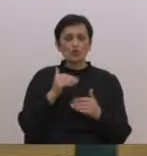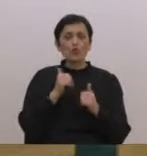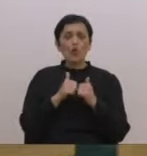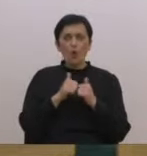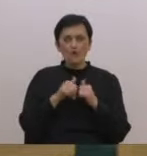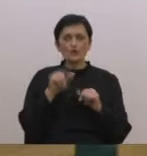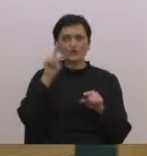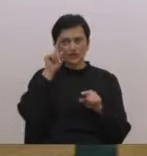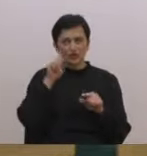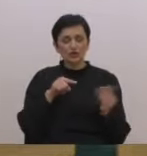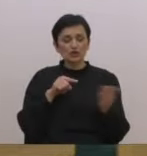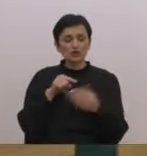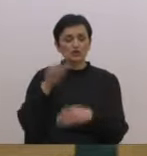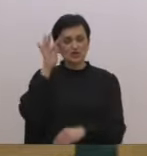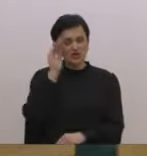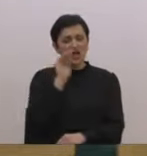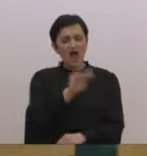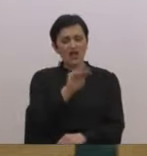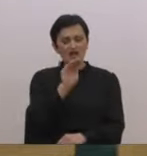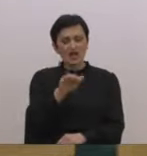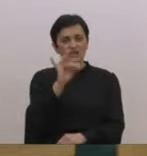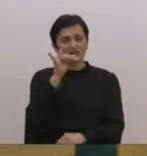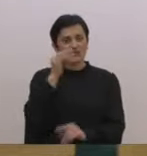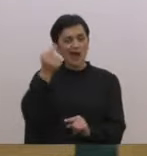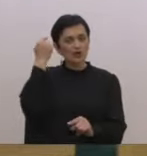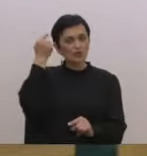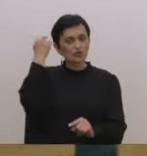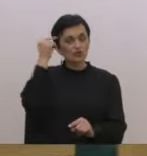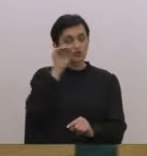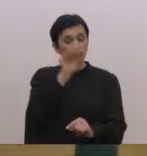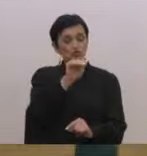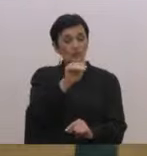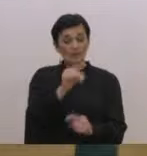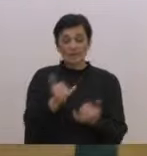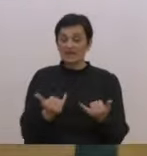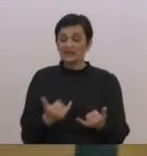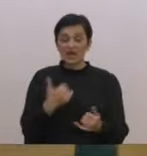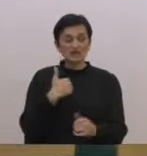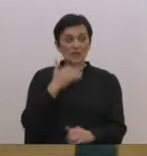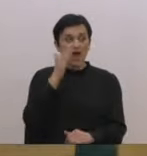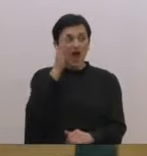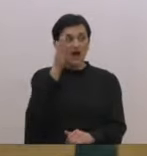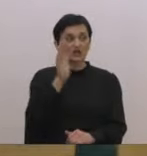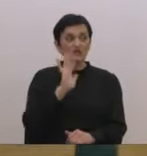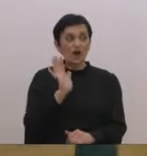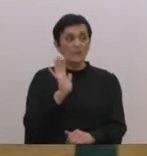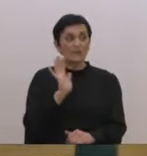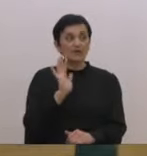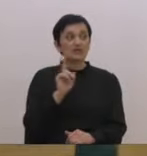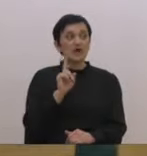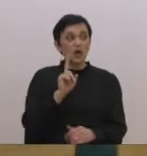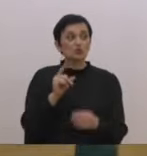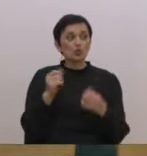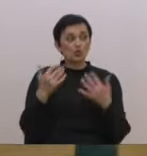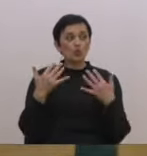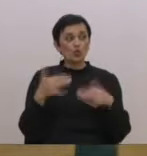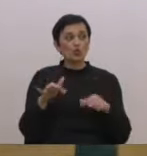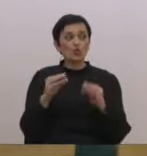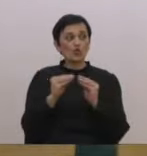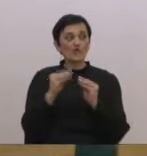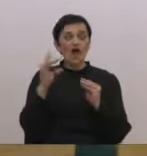რომ გაგახსენებთ წარსულს. Თუმცა დღეს მე არ ვაპირებ ის, რაც უკვე